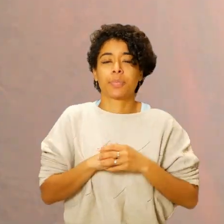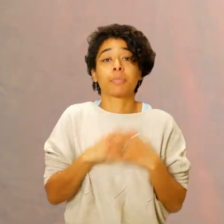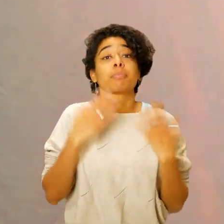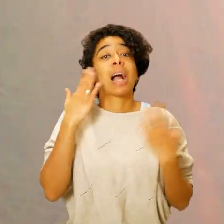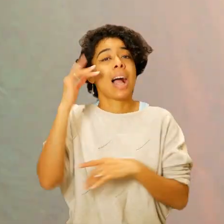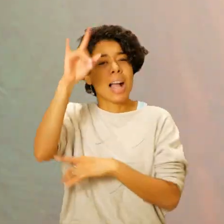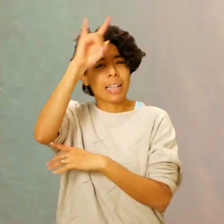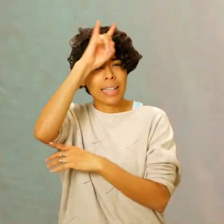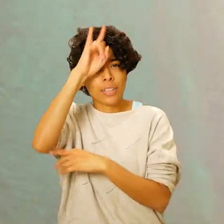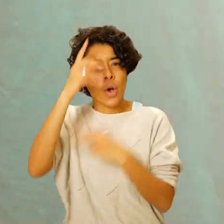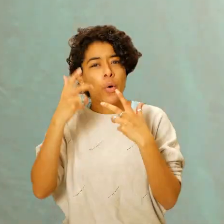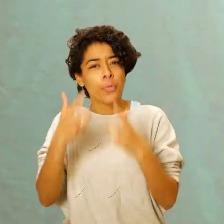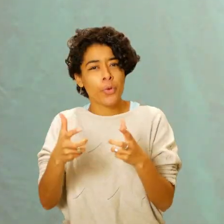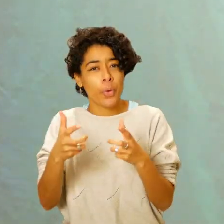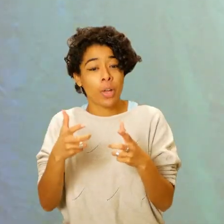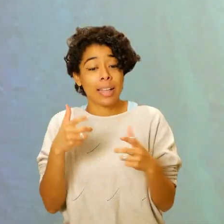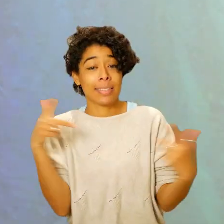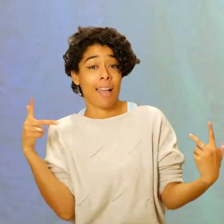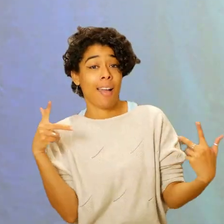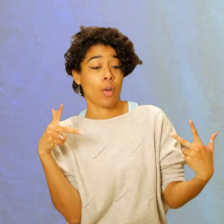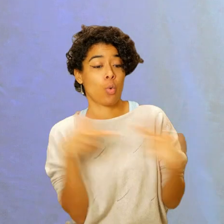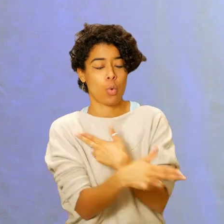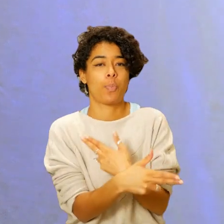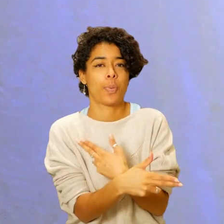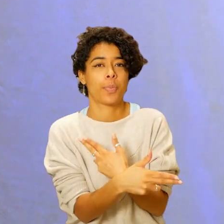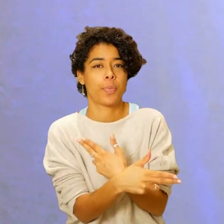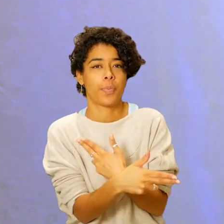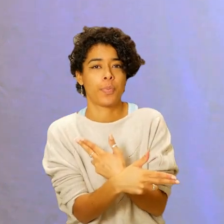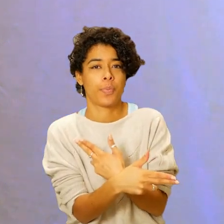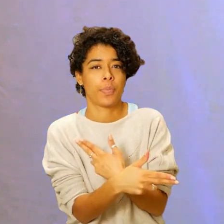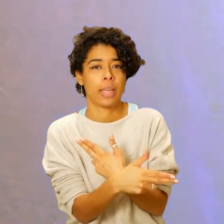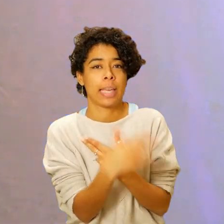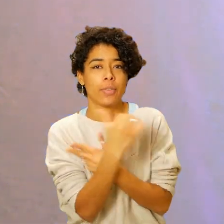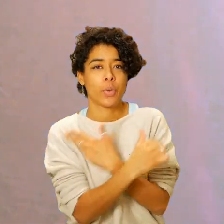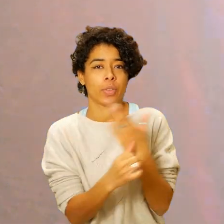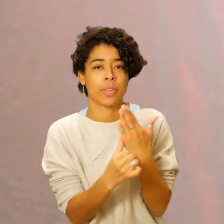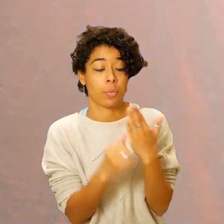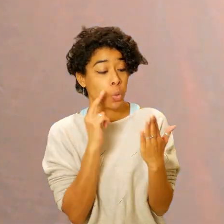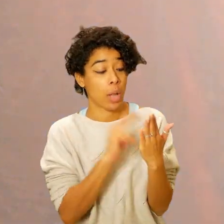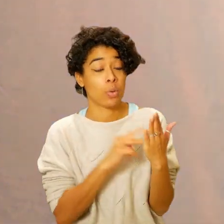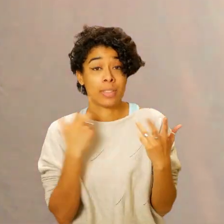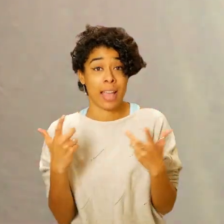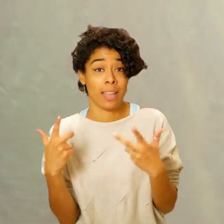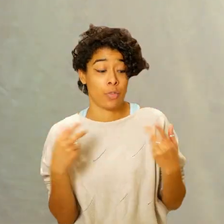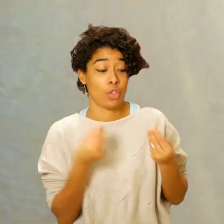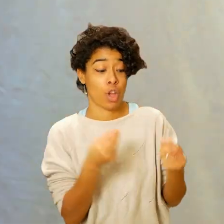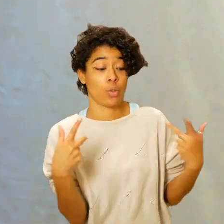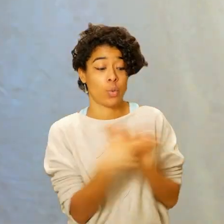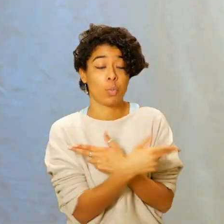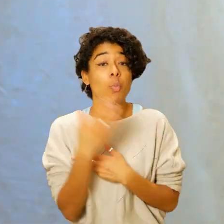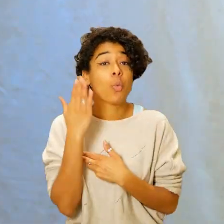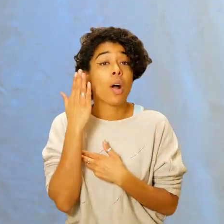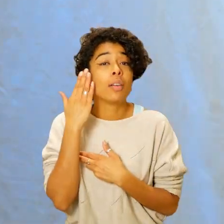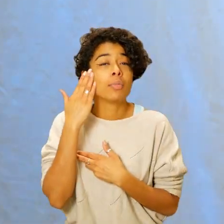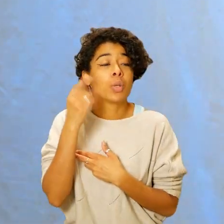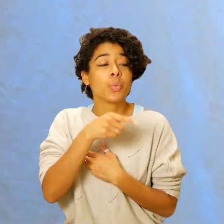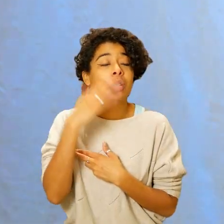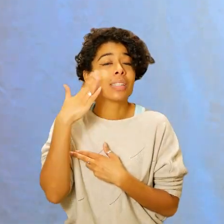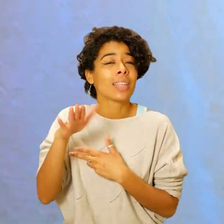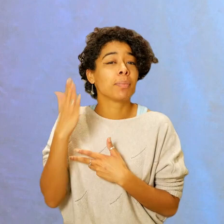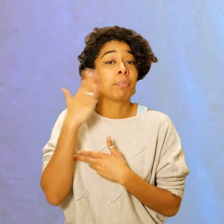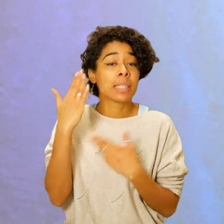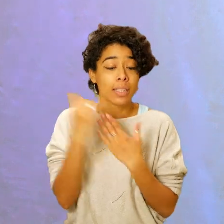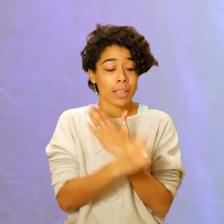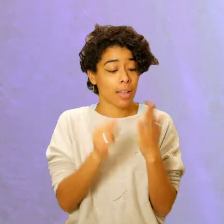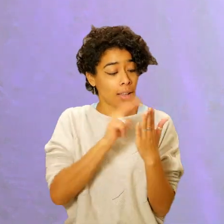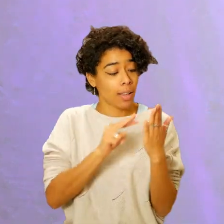boucher cet accès dans ta vie à la parole de Dieu. Il sait que si tu ne lis plus la parole de Dieu, si